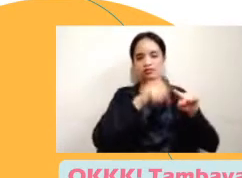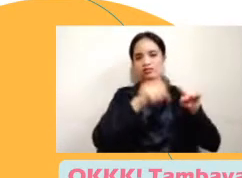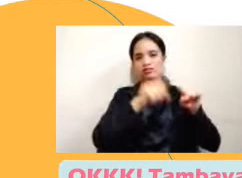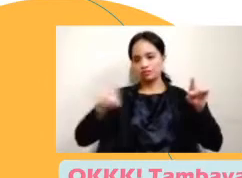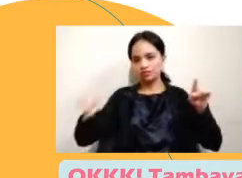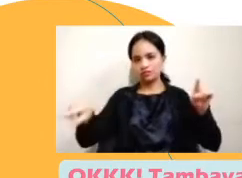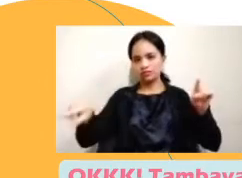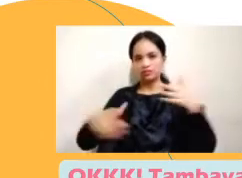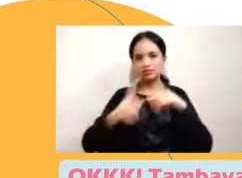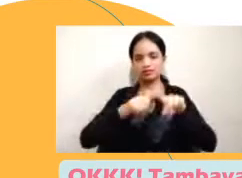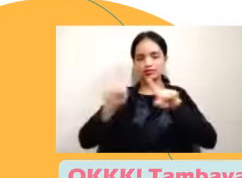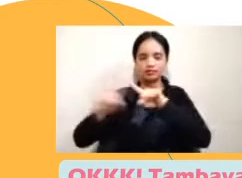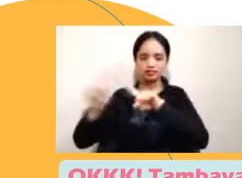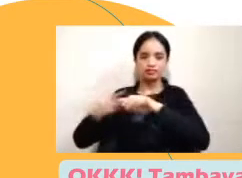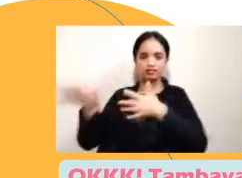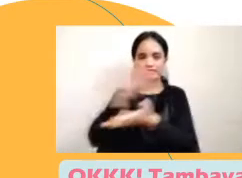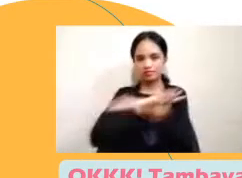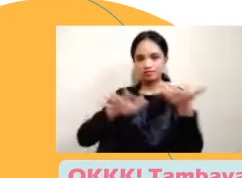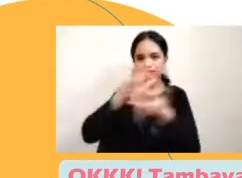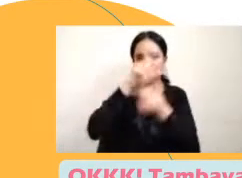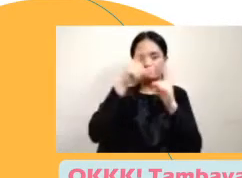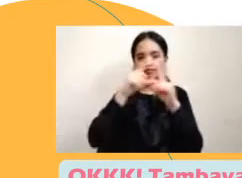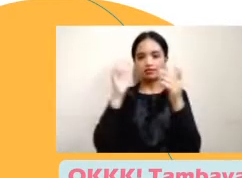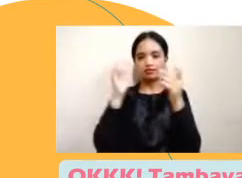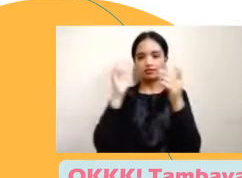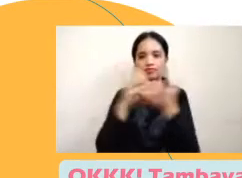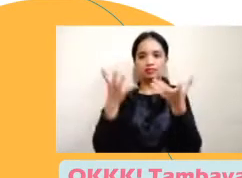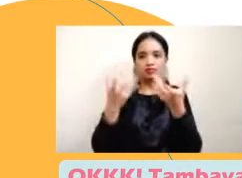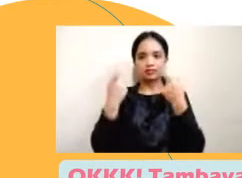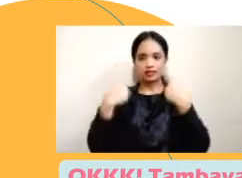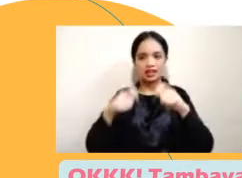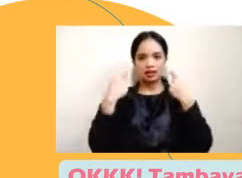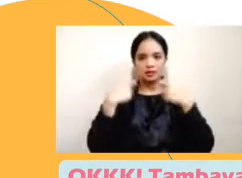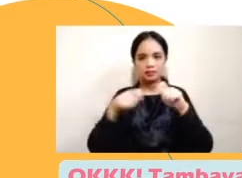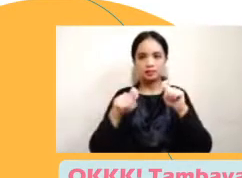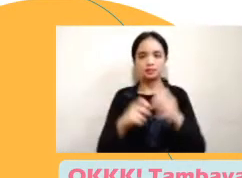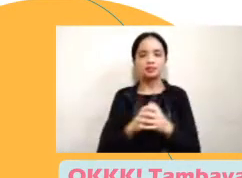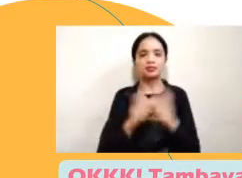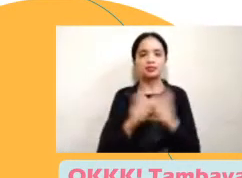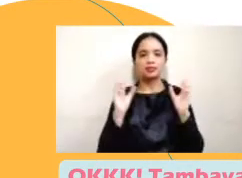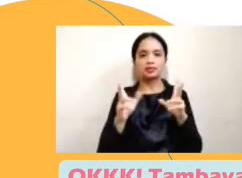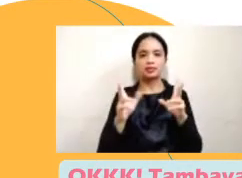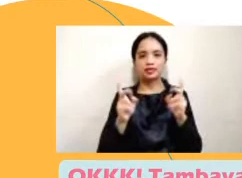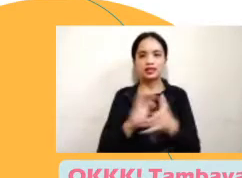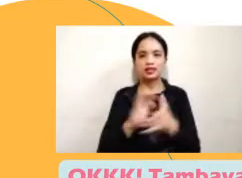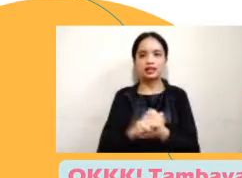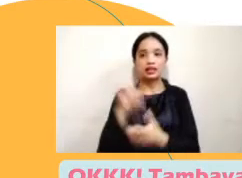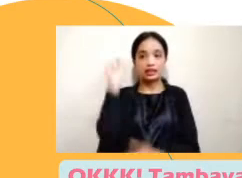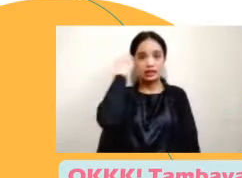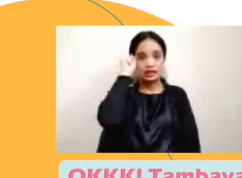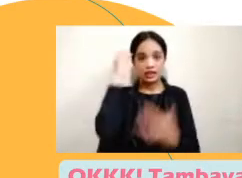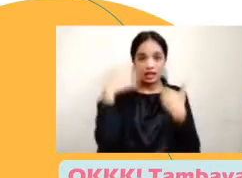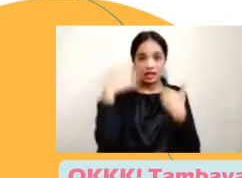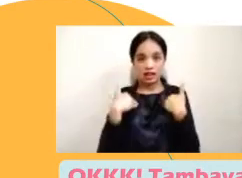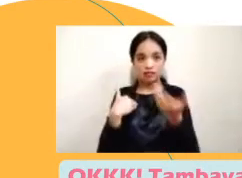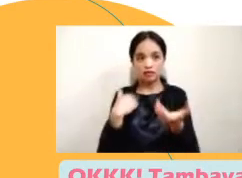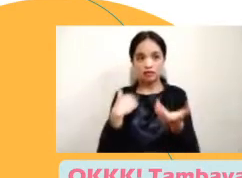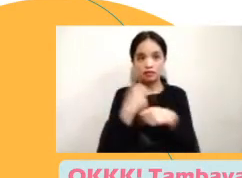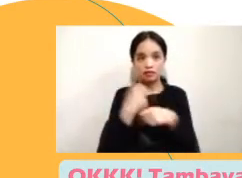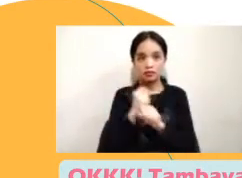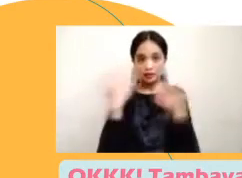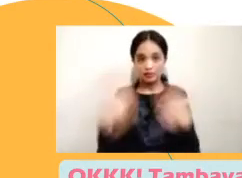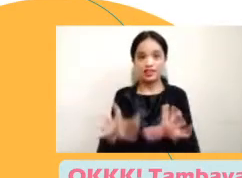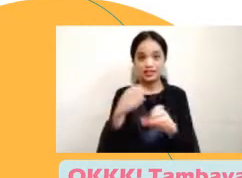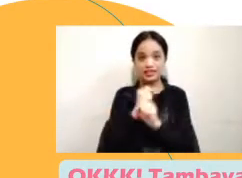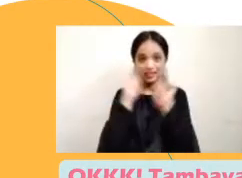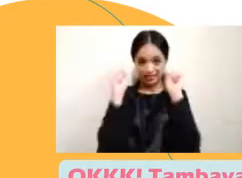salita. Pwede niyong subukan yan. Di ba? Sige. Kuya Sig, meron ka bang nagawa? Maari mo bang